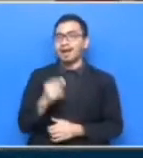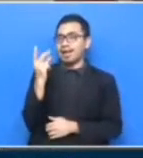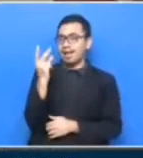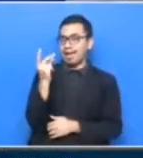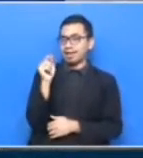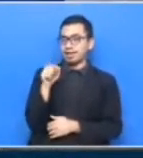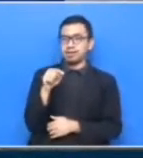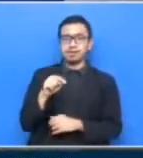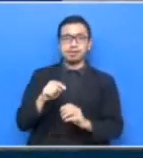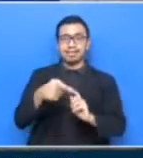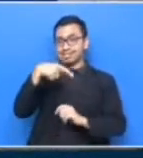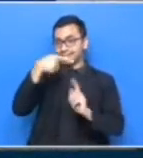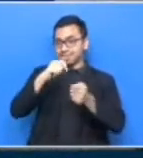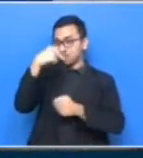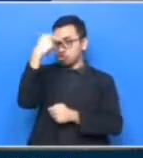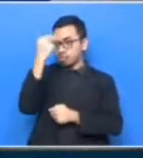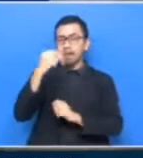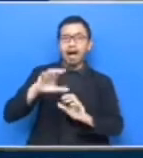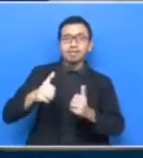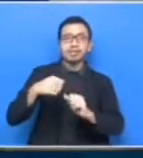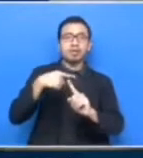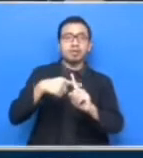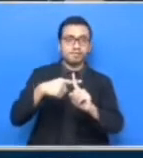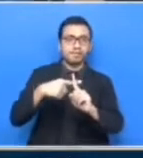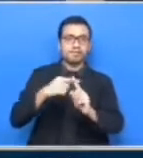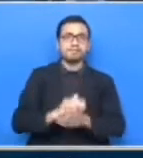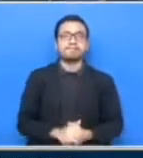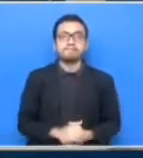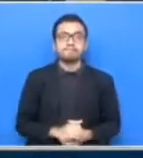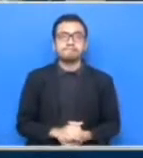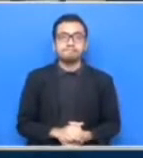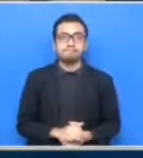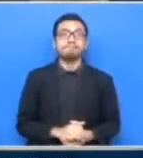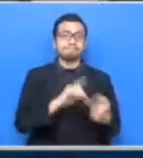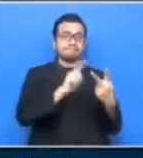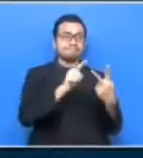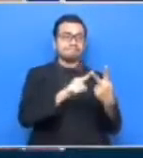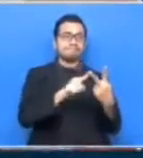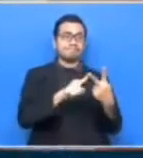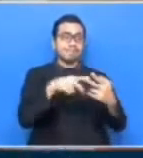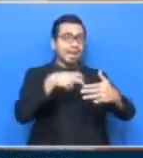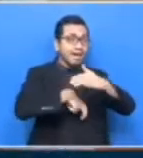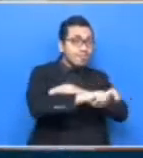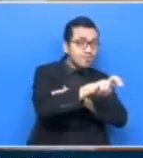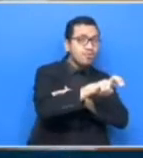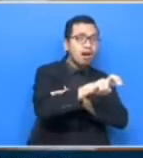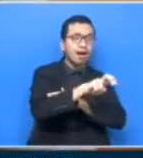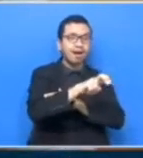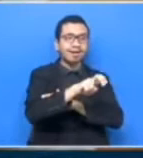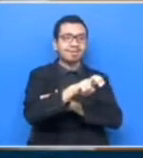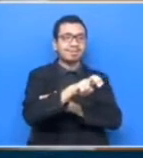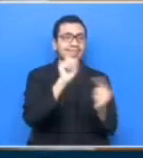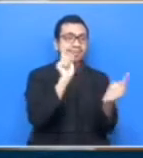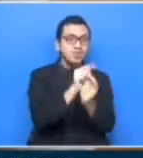positif ya artinya satu pasien yang kabur saat ini terkonfirmasi sudah berhasil ditemukan dan